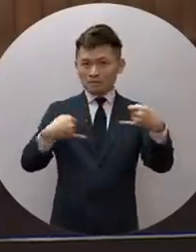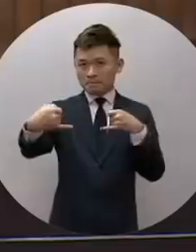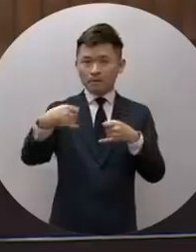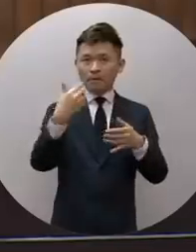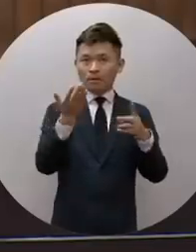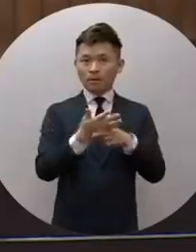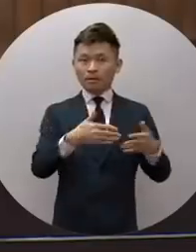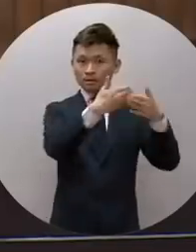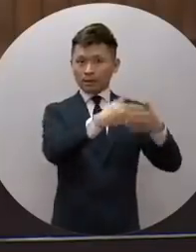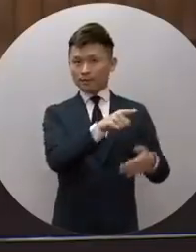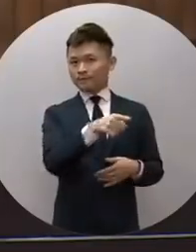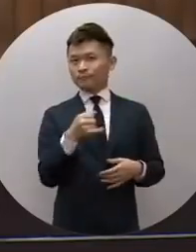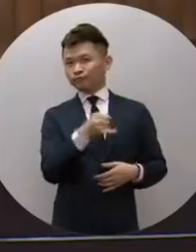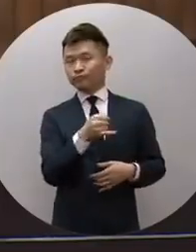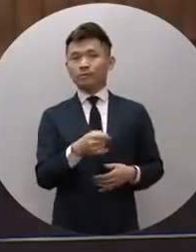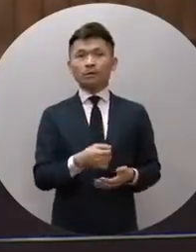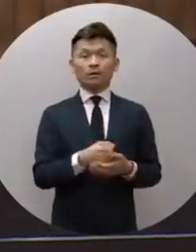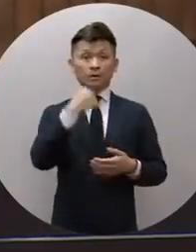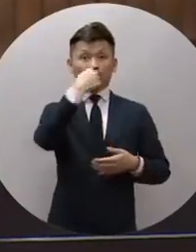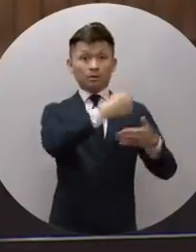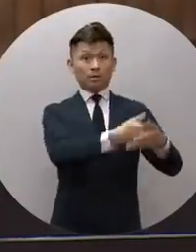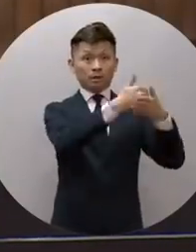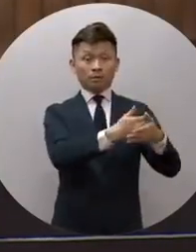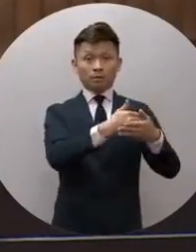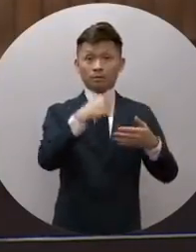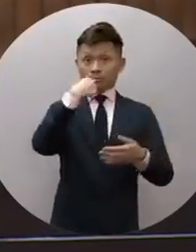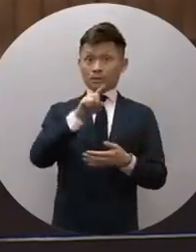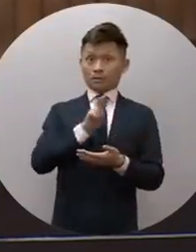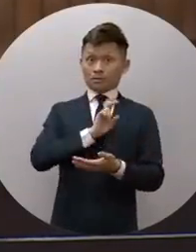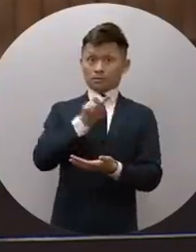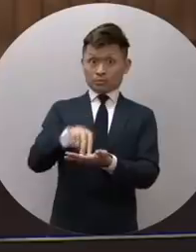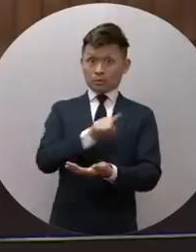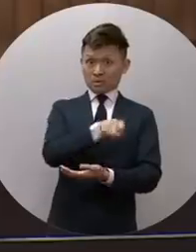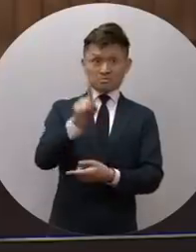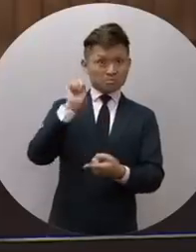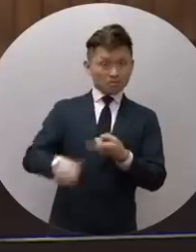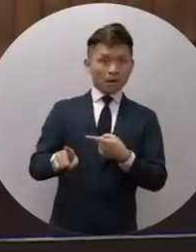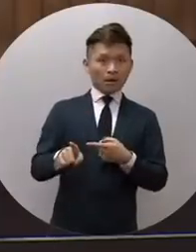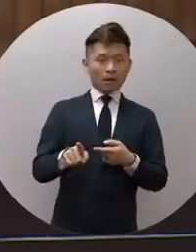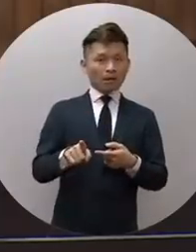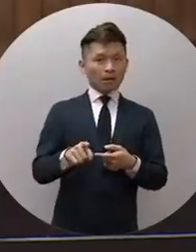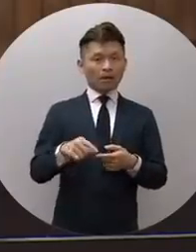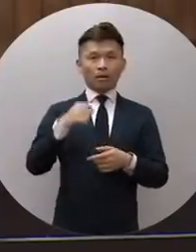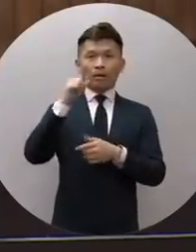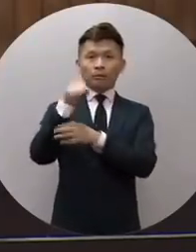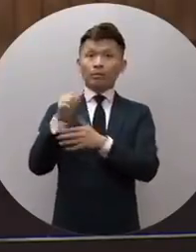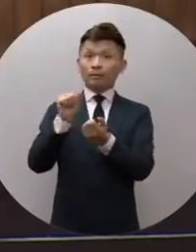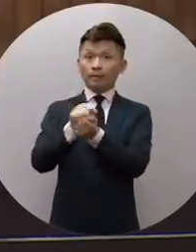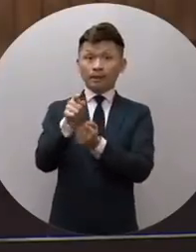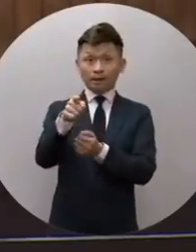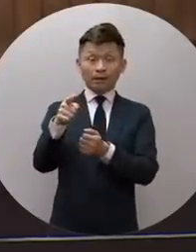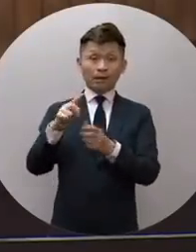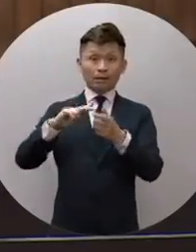陆为敌人，或大陆视台独为敌人，容我再引用诺贝尔和平奖得